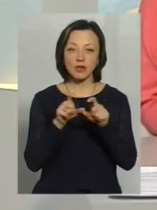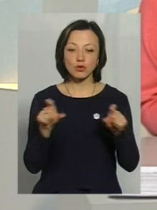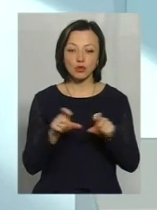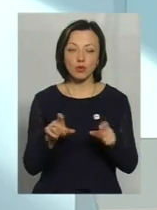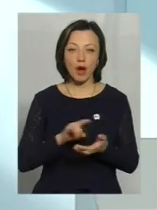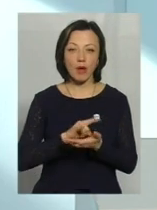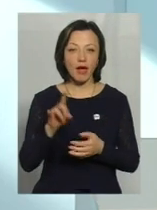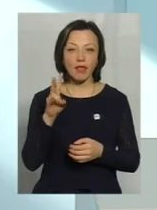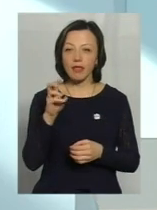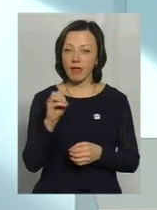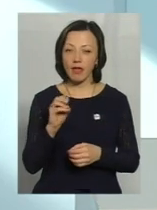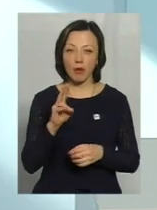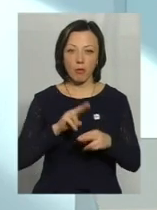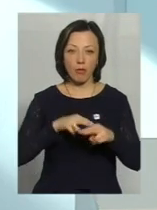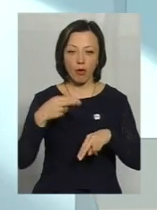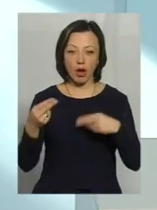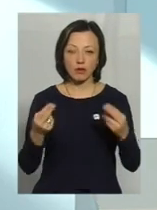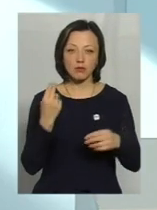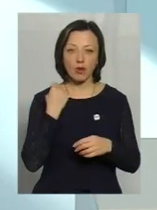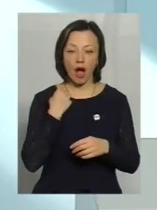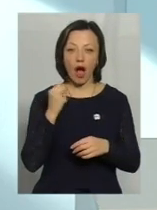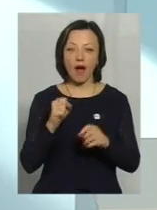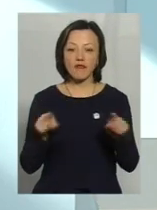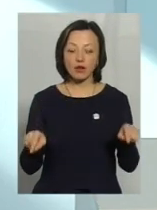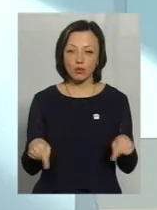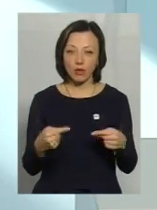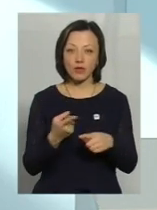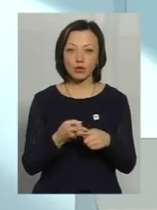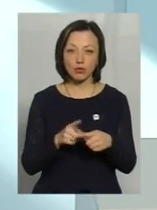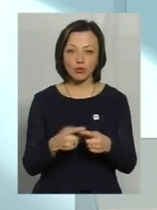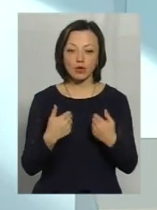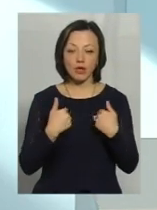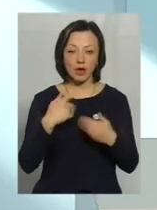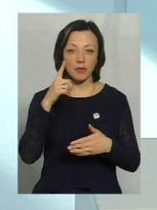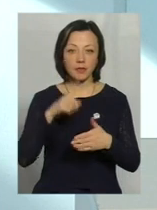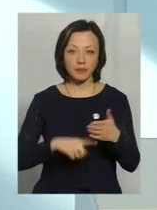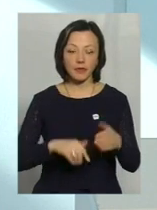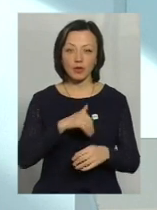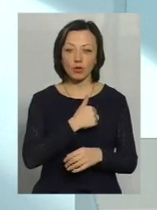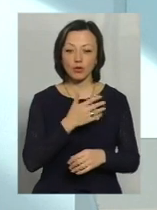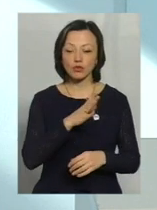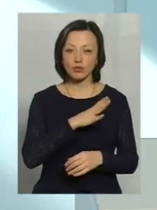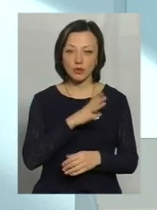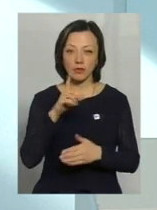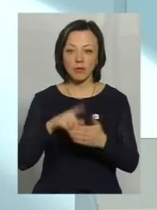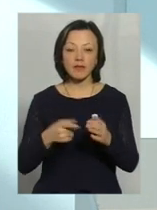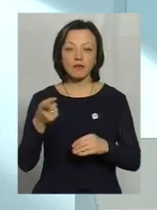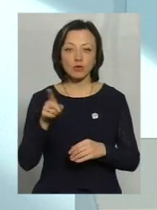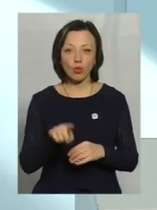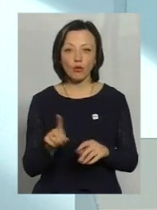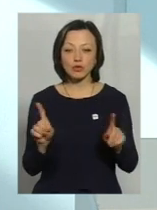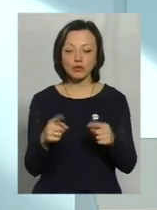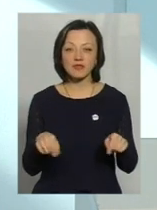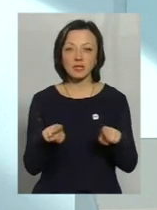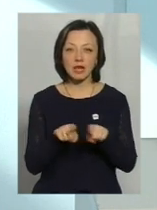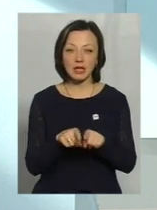аеропорту. Не на погашення боргів, а на відновлення. Тому я переконаний і хочу бути впевнений в тому, що